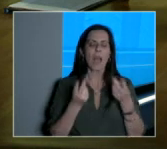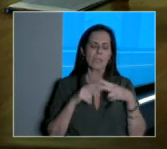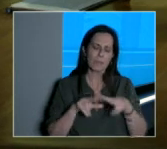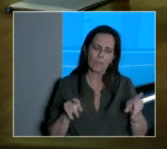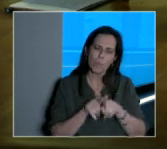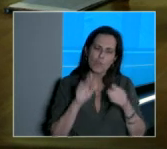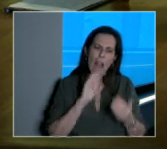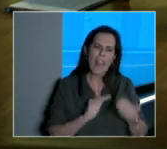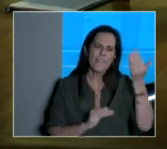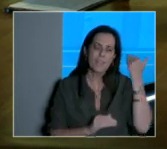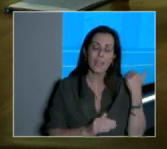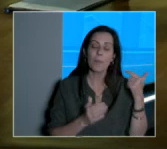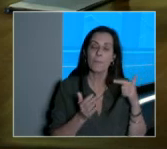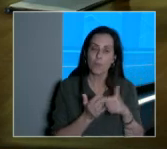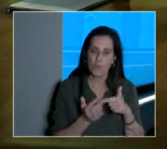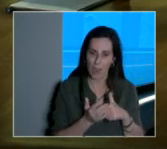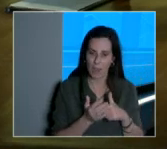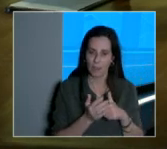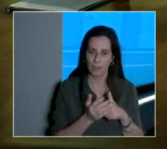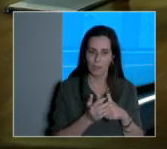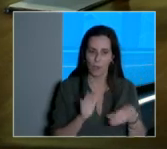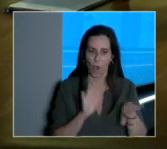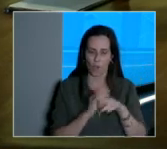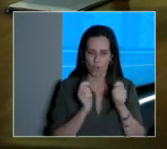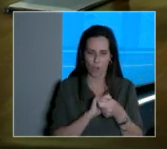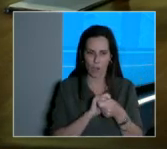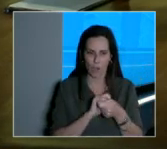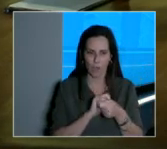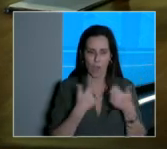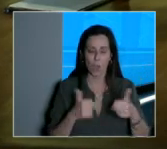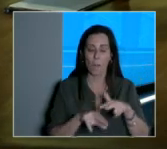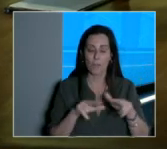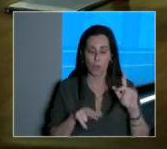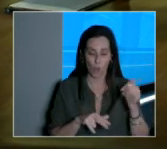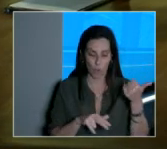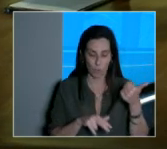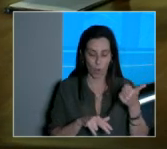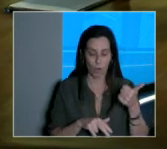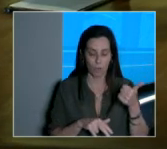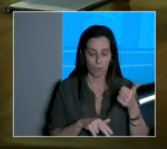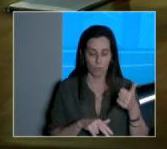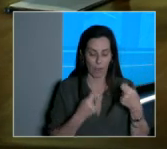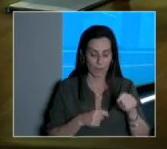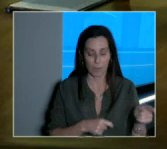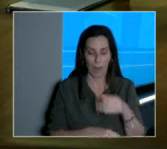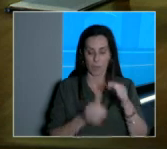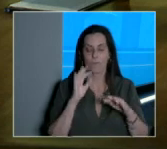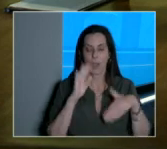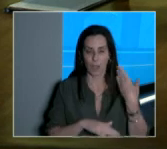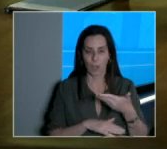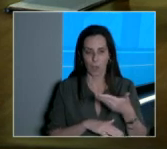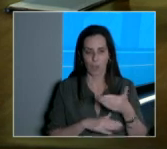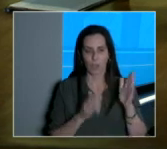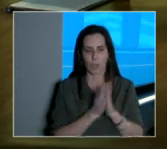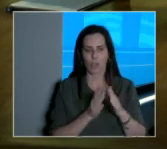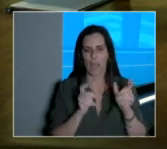המצב לקדמותו, כדי שהחוק הזה שונה עוד פעם למה? המצב היום הוא שקודם כל מעמידים את חבר הכנסת לדין, והוא יכול